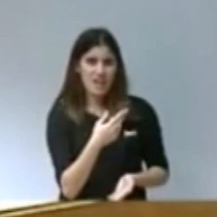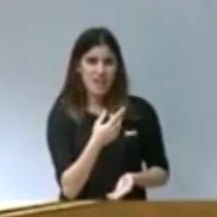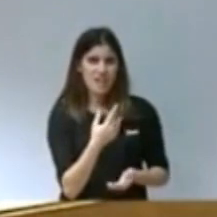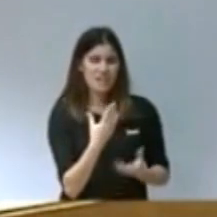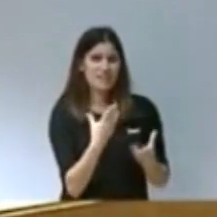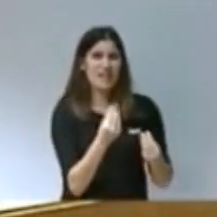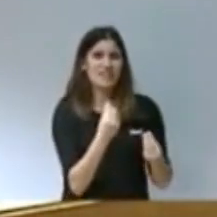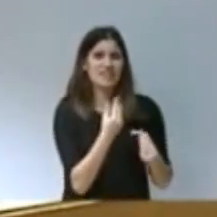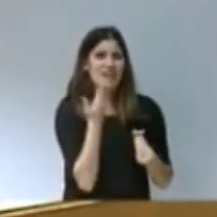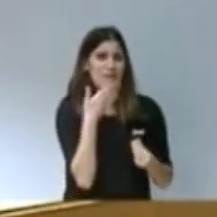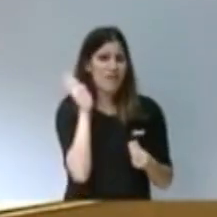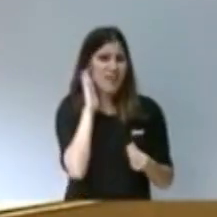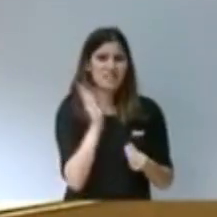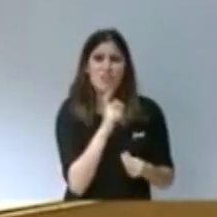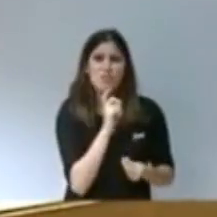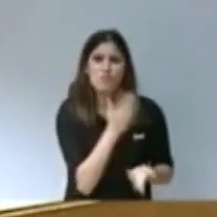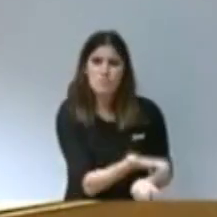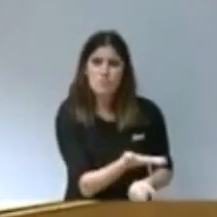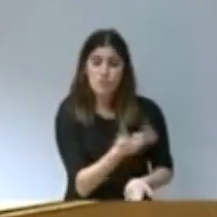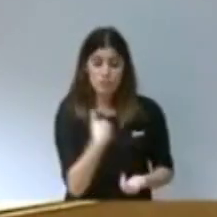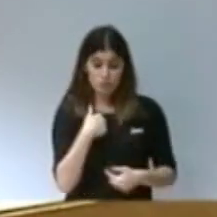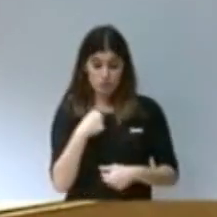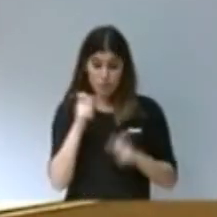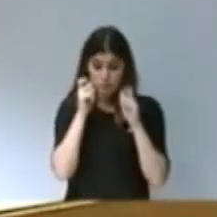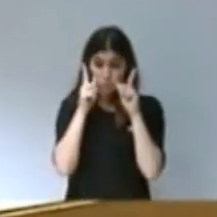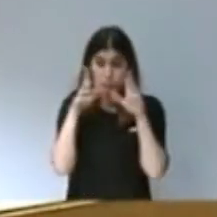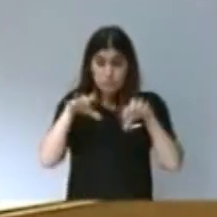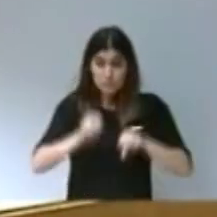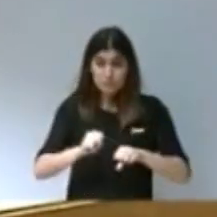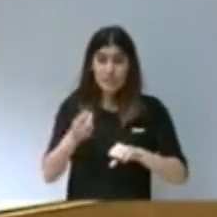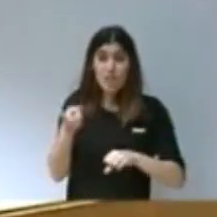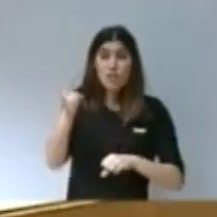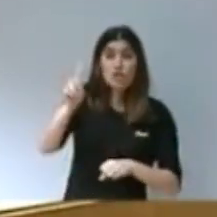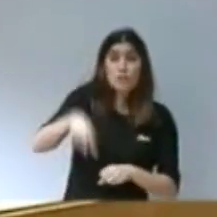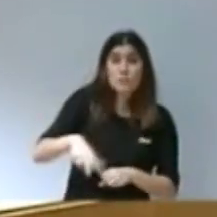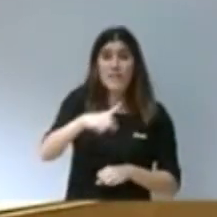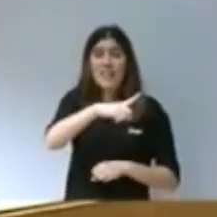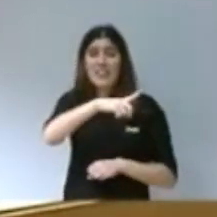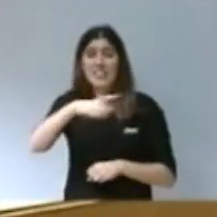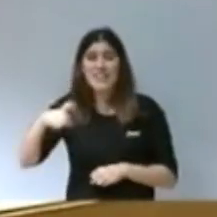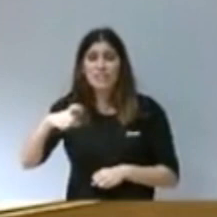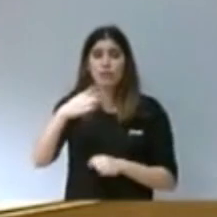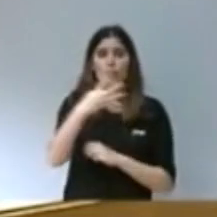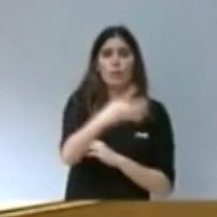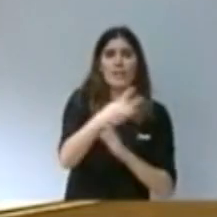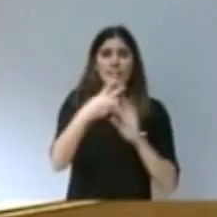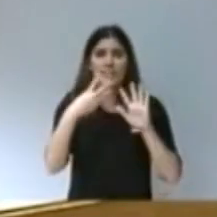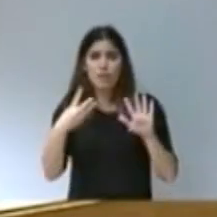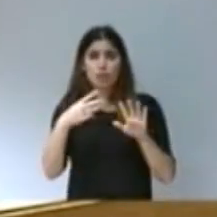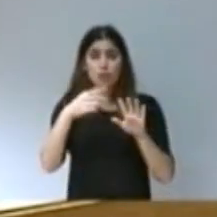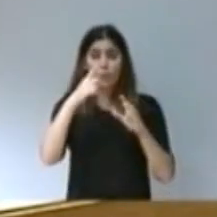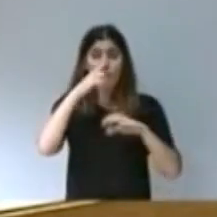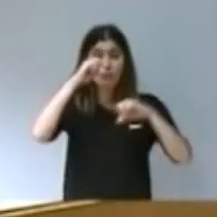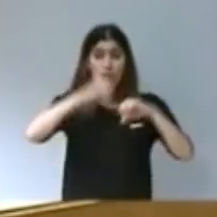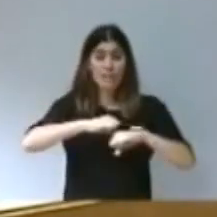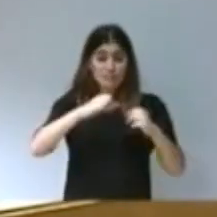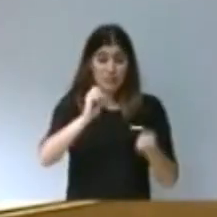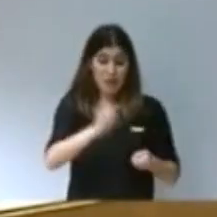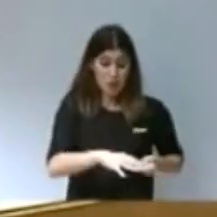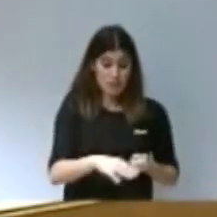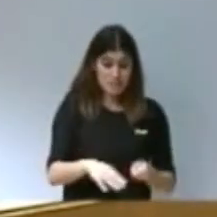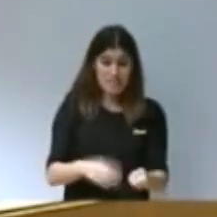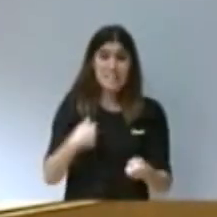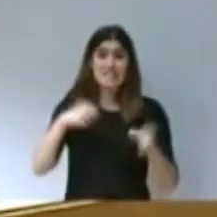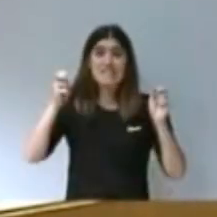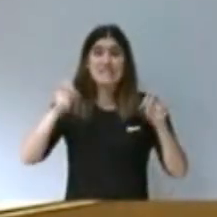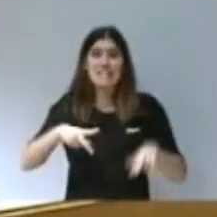Com se pot ser tan cínica? Jo me vaig trobar en 2.148 persones majors sense